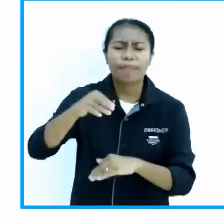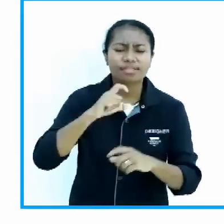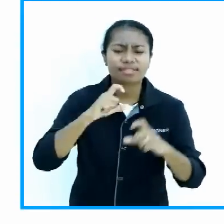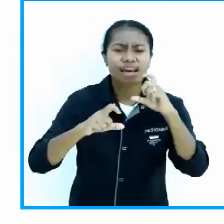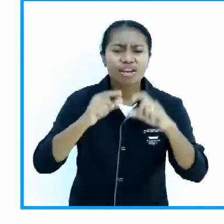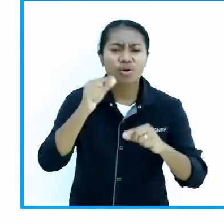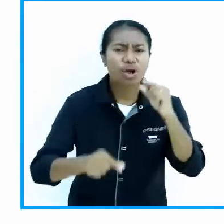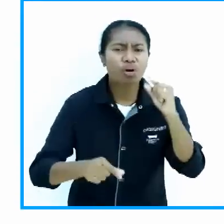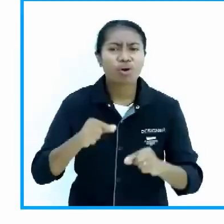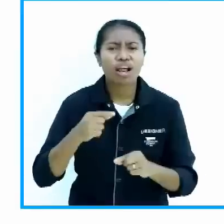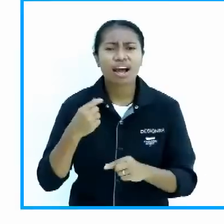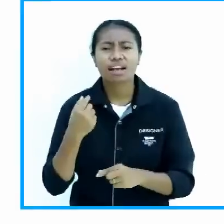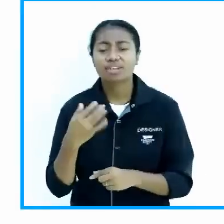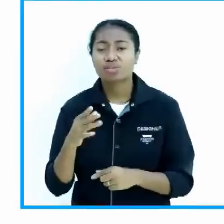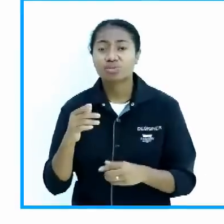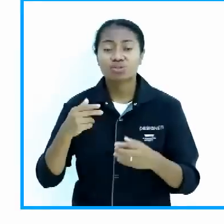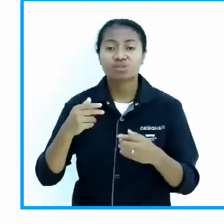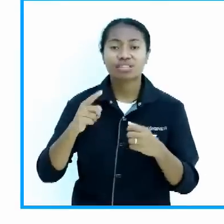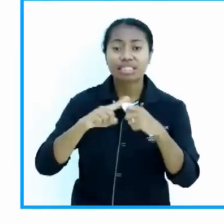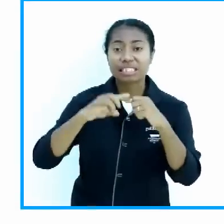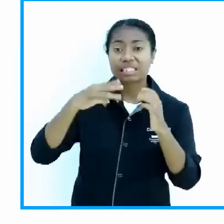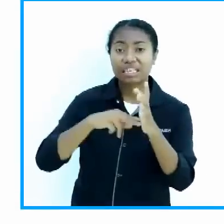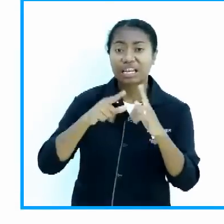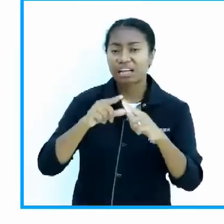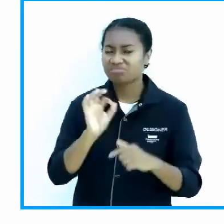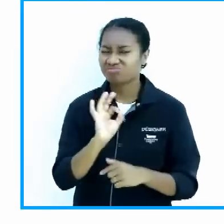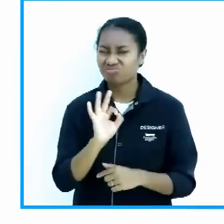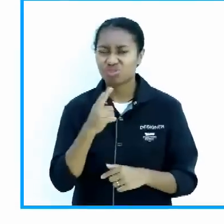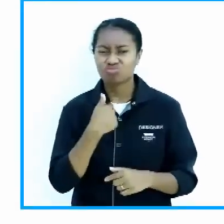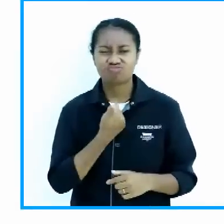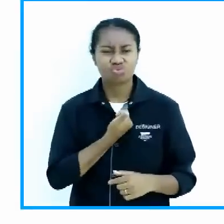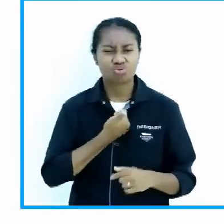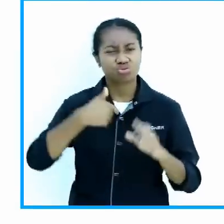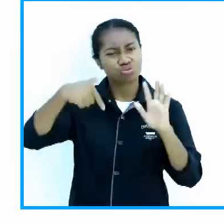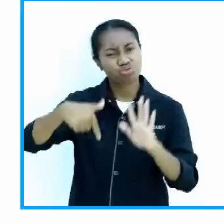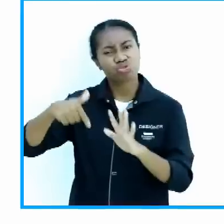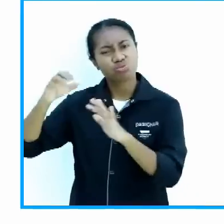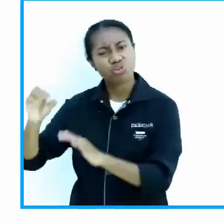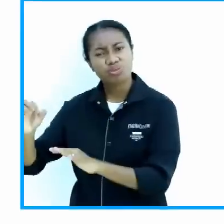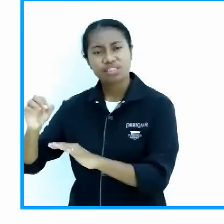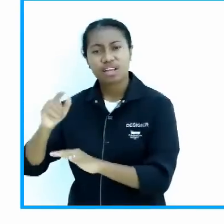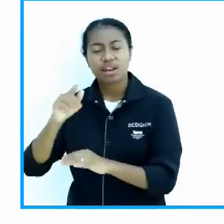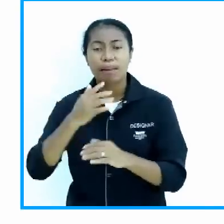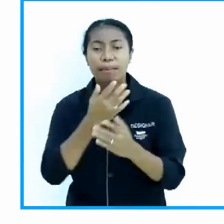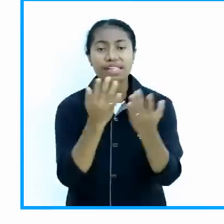Memang untuk mencapai herd immunity itu butuh 70% masyarakat tervaksin.